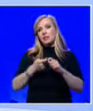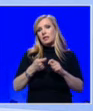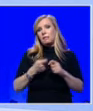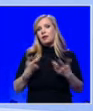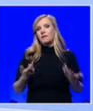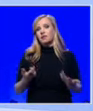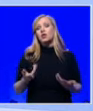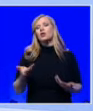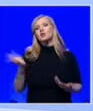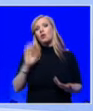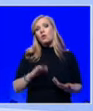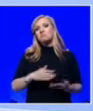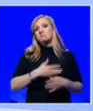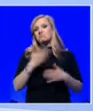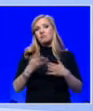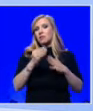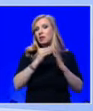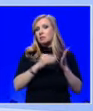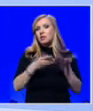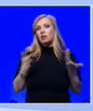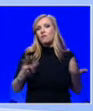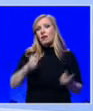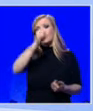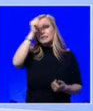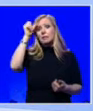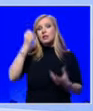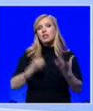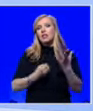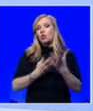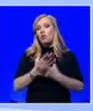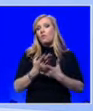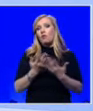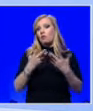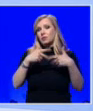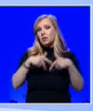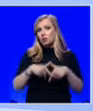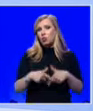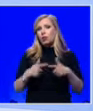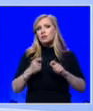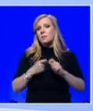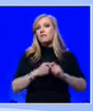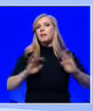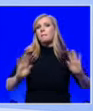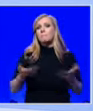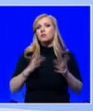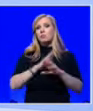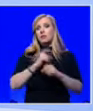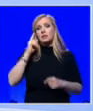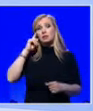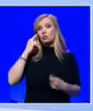но в крайна сметка такава събата на всяко нововъдение, което се въвежда набързо, без да се